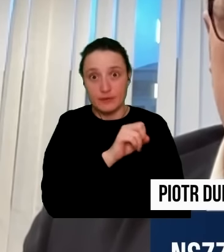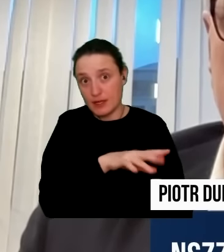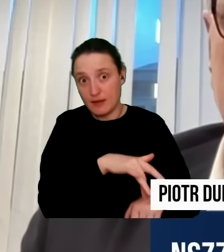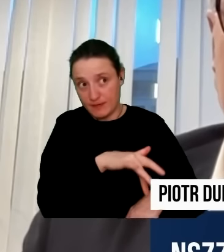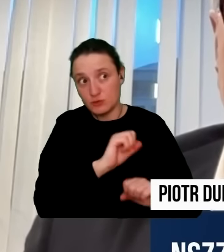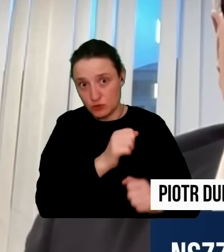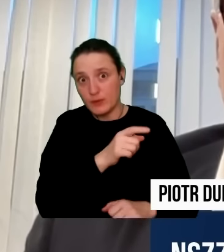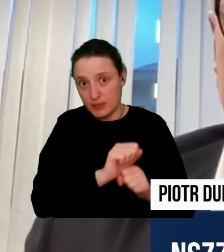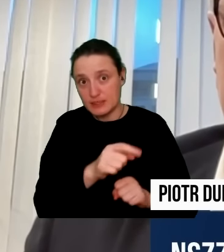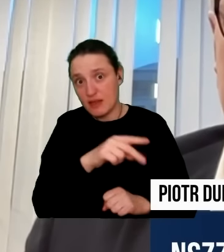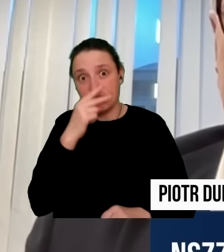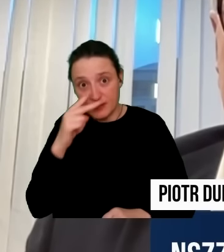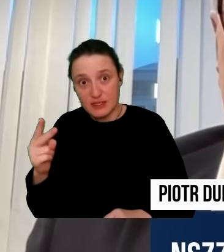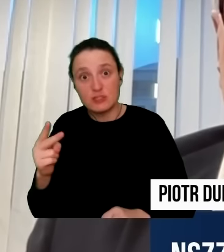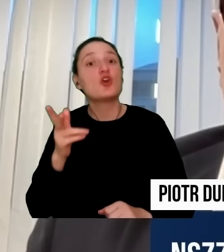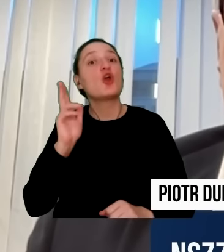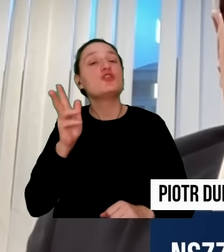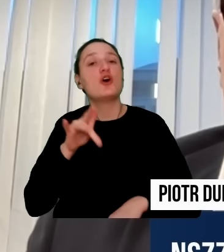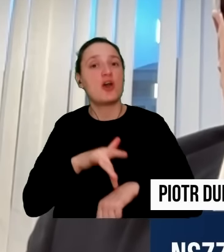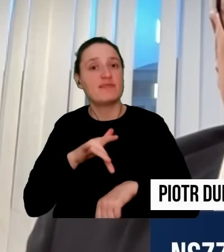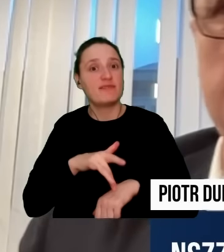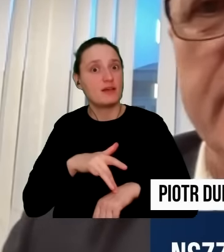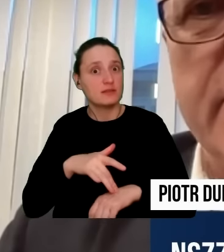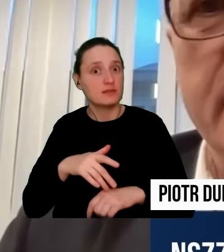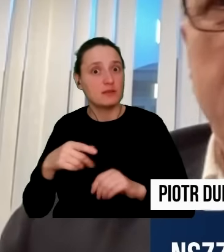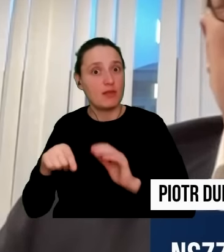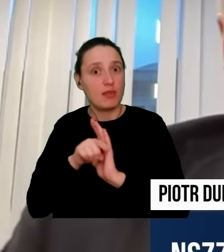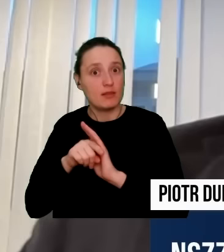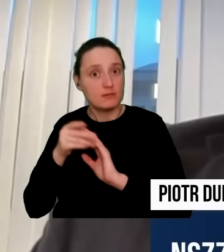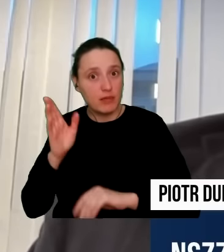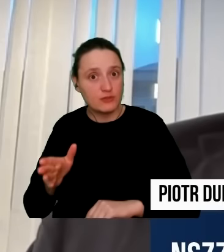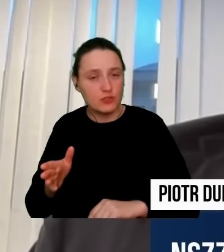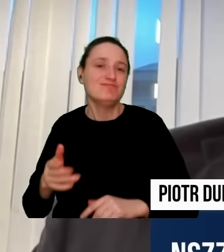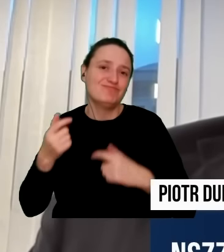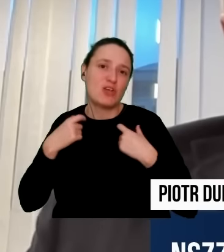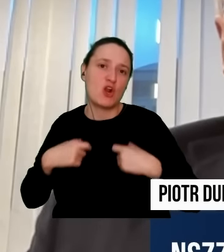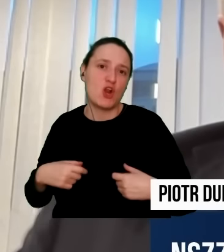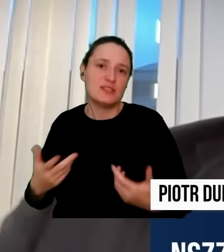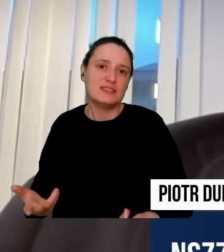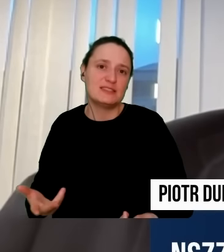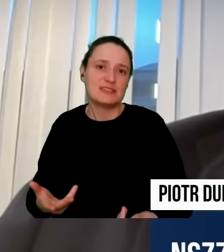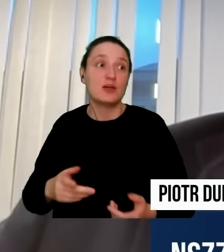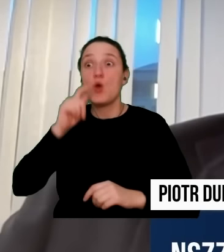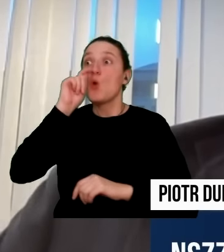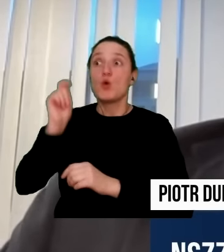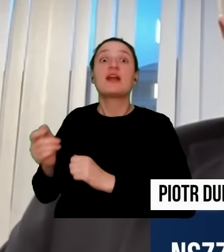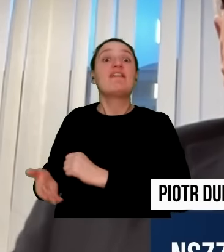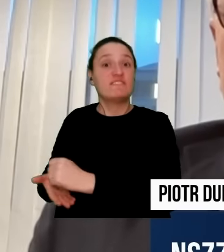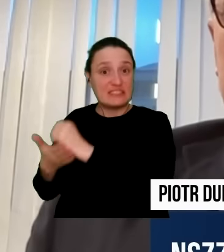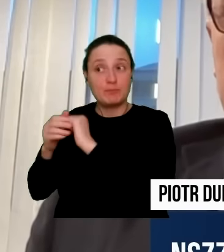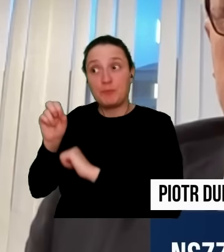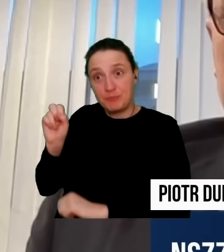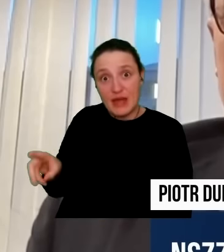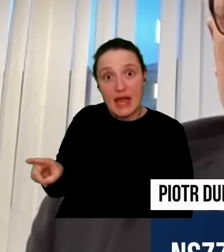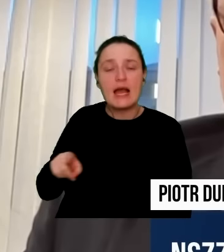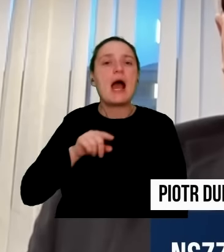to rolnicy będą ponosić ciężary tej polityki wsparcia Ukrainy, która finalnie skutkuje także